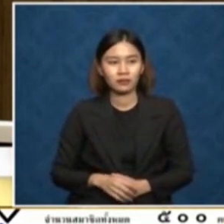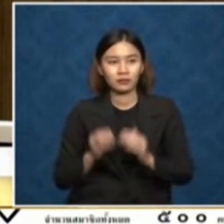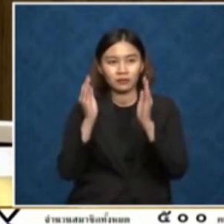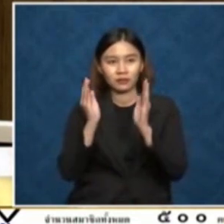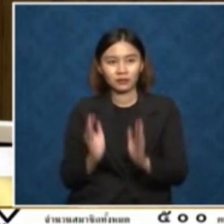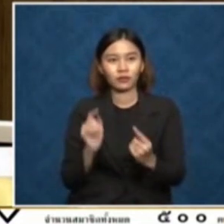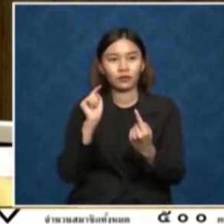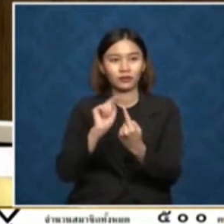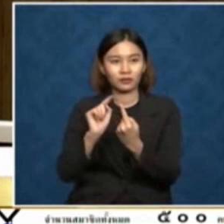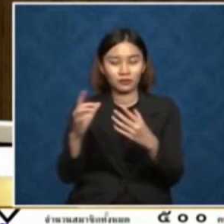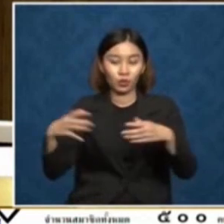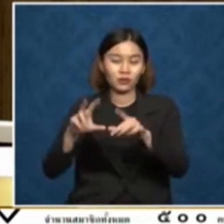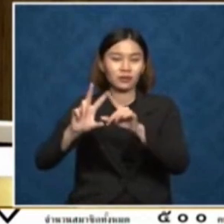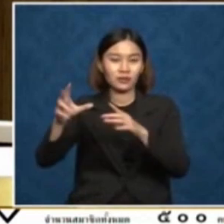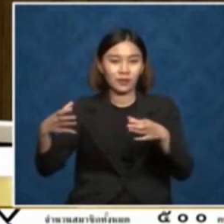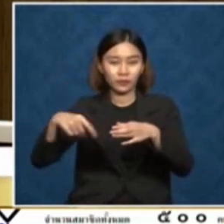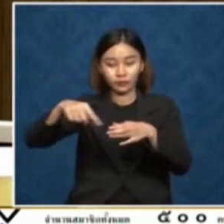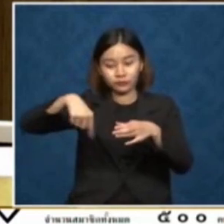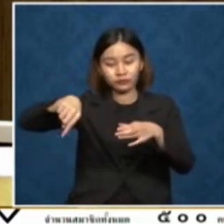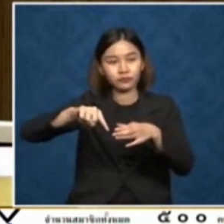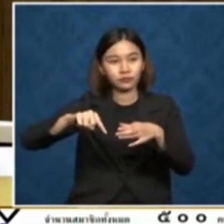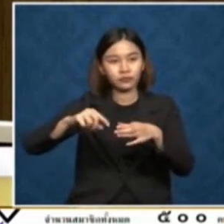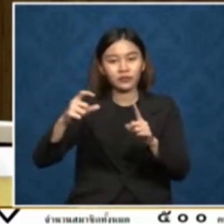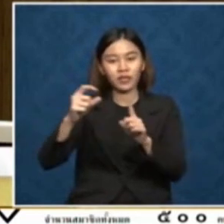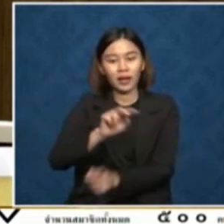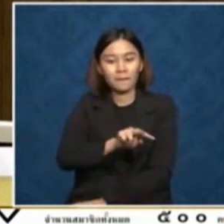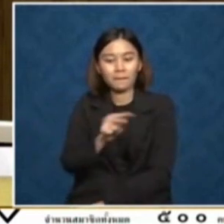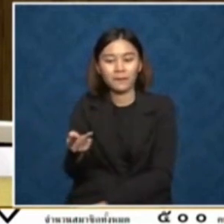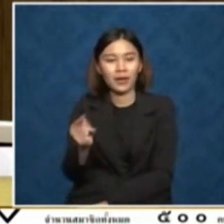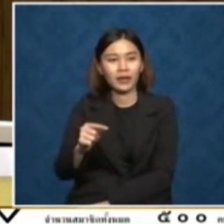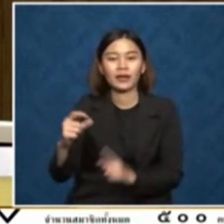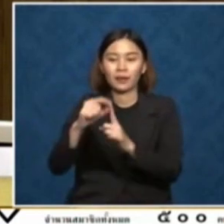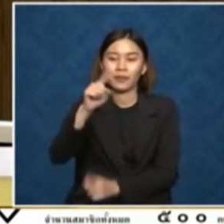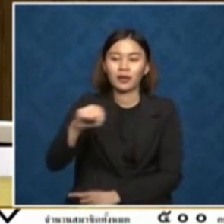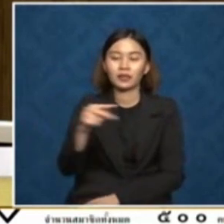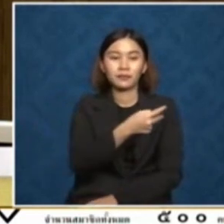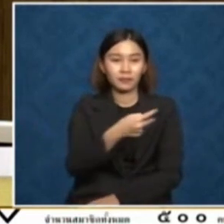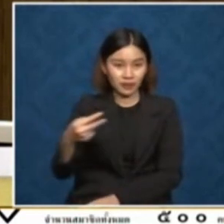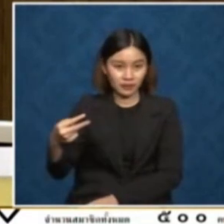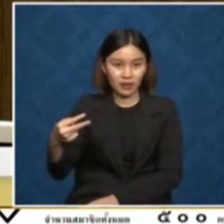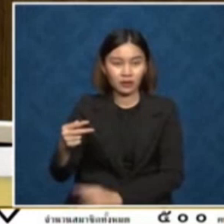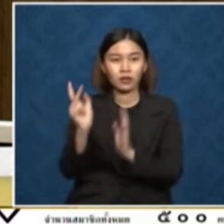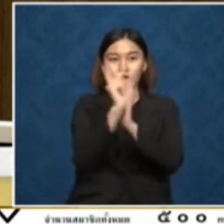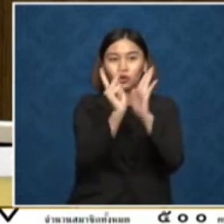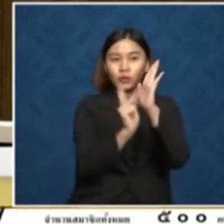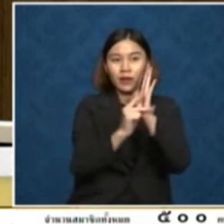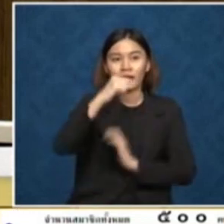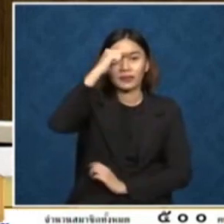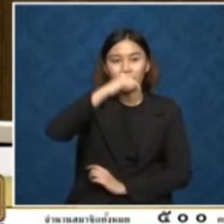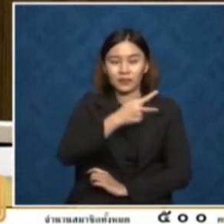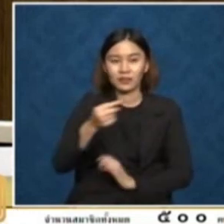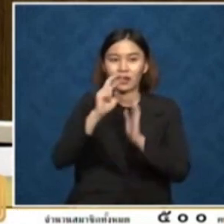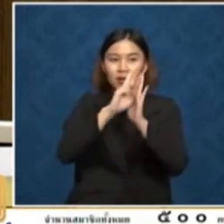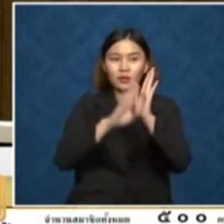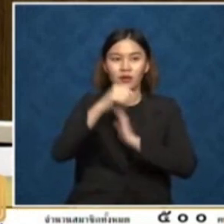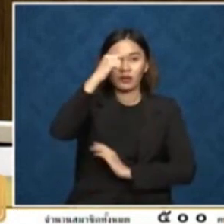บุคคลที่เป็นอินเตอร์เซ็กคือถ้าเราอาจจะแปลต้องขออนุญาตใช้ภาษาอังกฤษนะคะแต่ว่าในกฎหมายภาษา